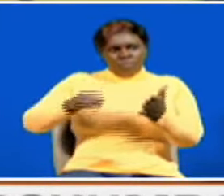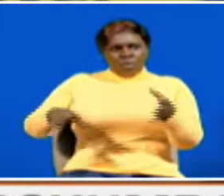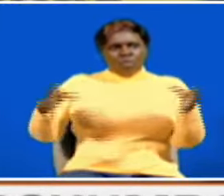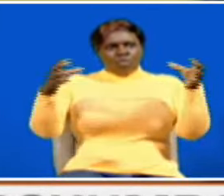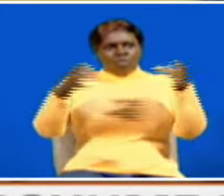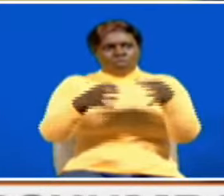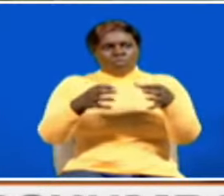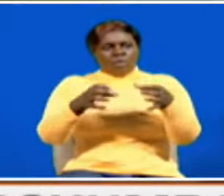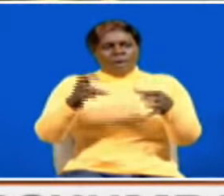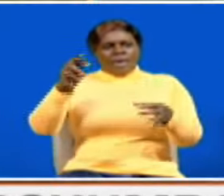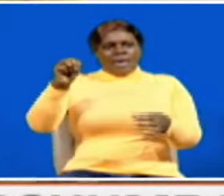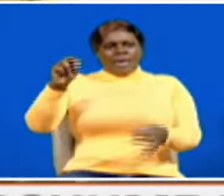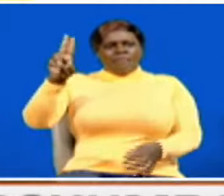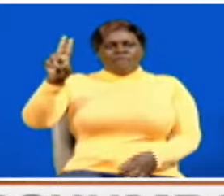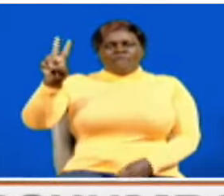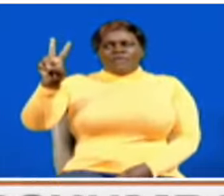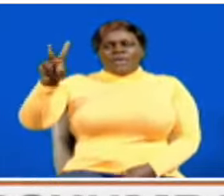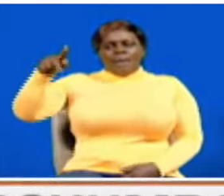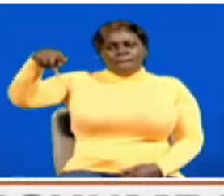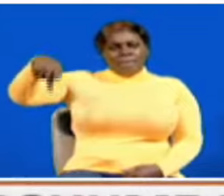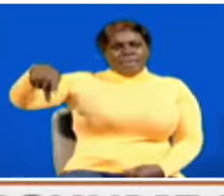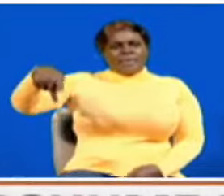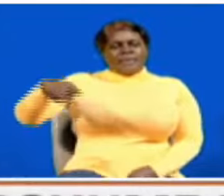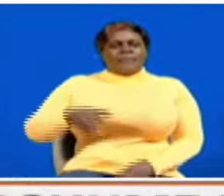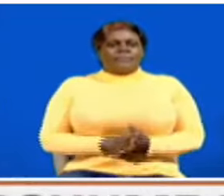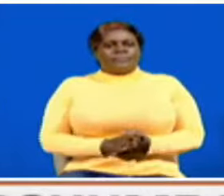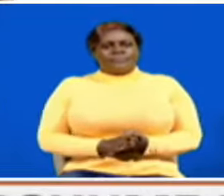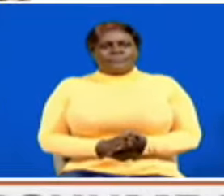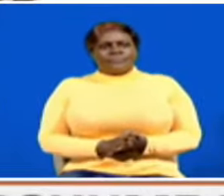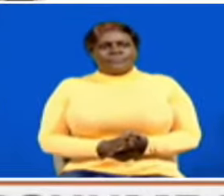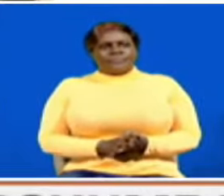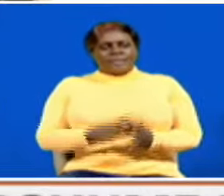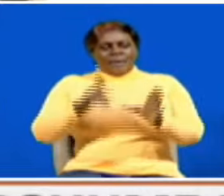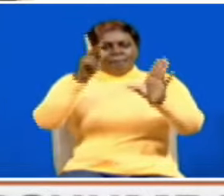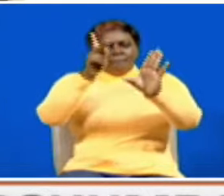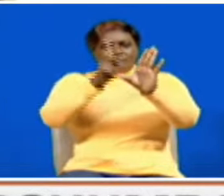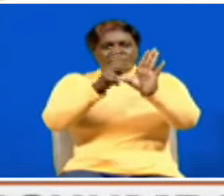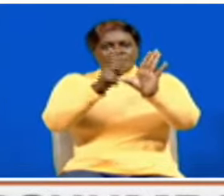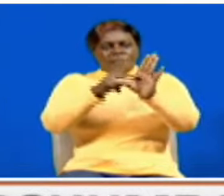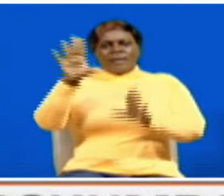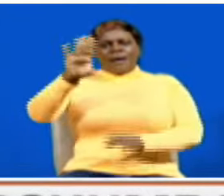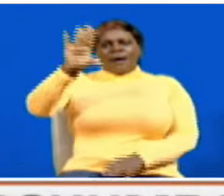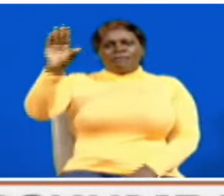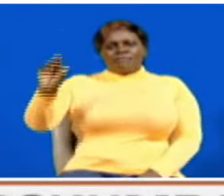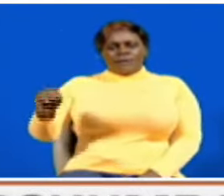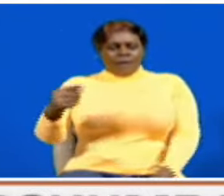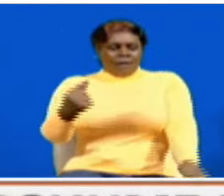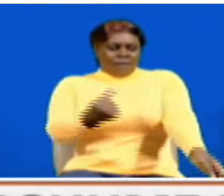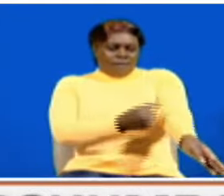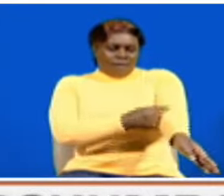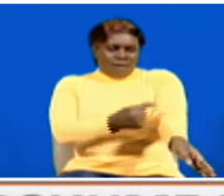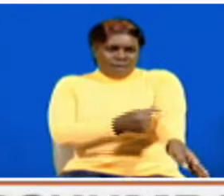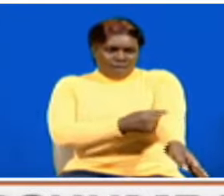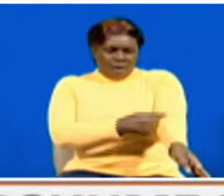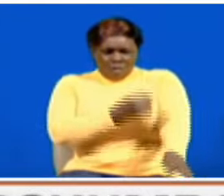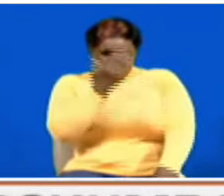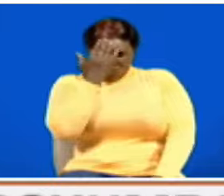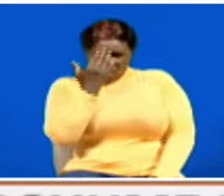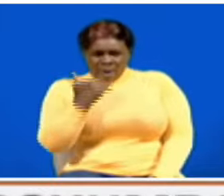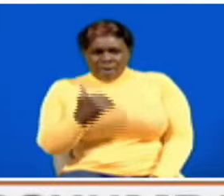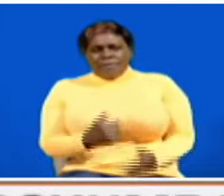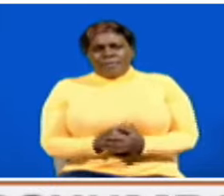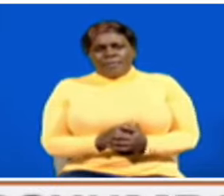kikosi cha timu ya taifa ya voliboli Malkia Strikers inayoshiriki michezo ya Afrika kule Accra, Ghana. Kisa na